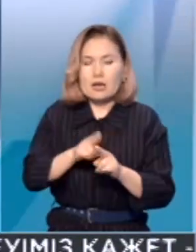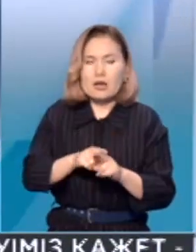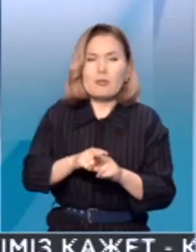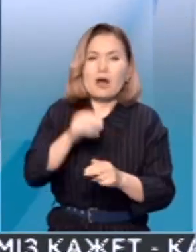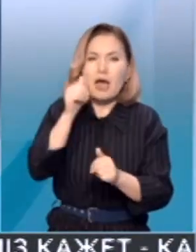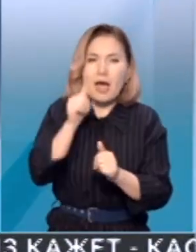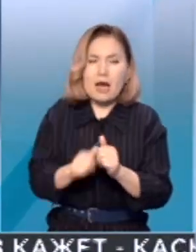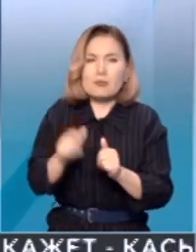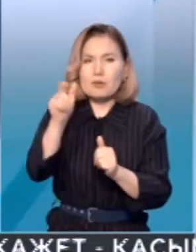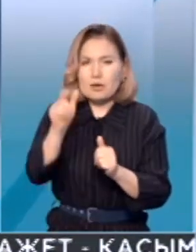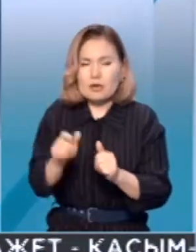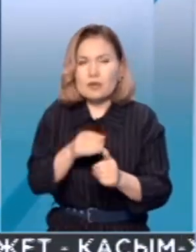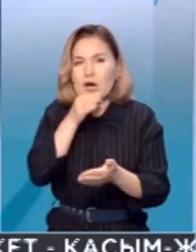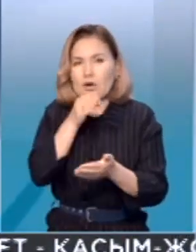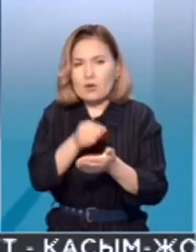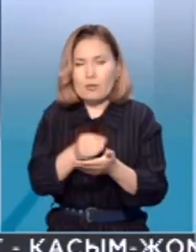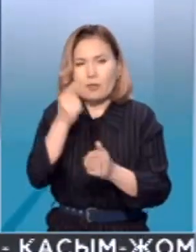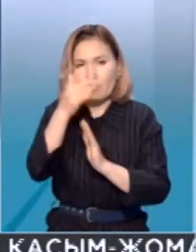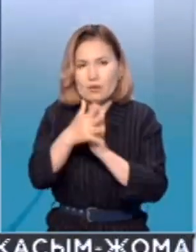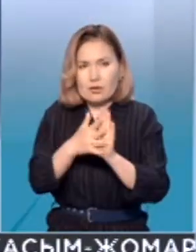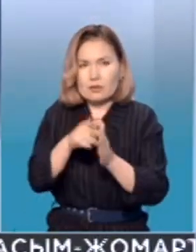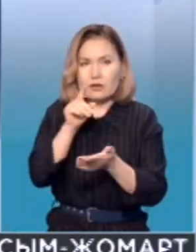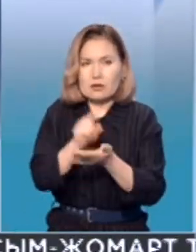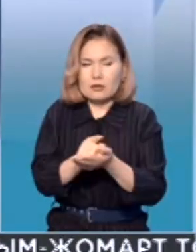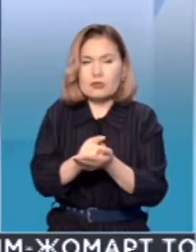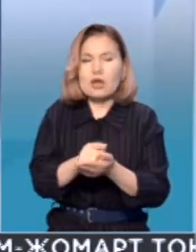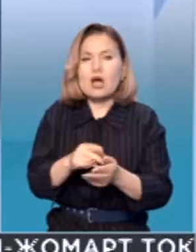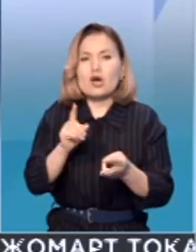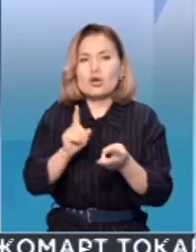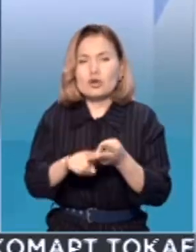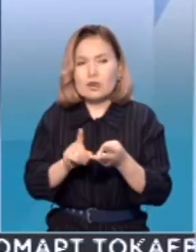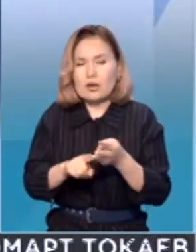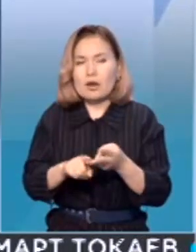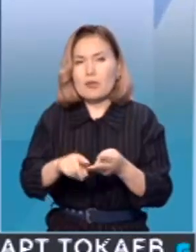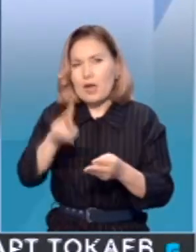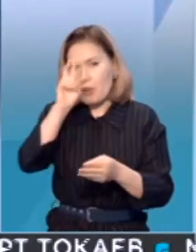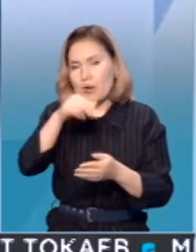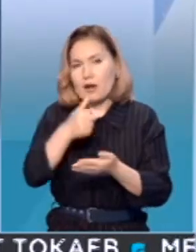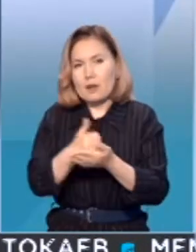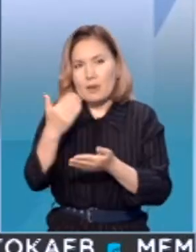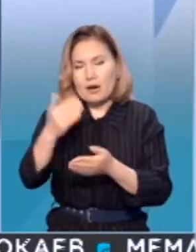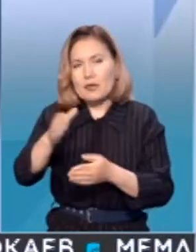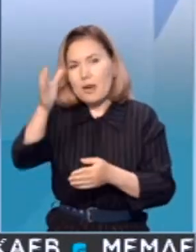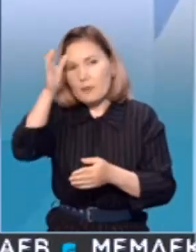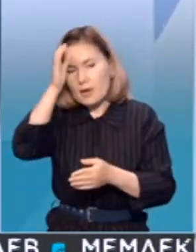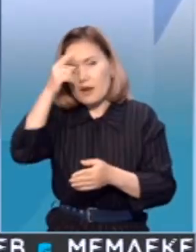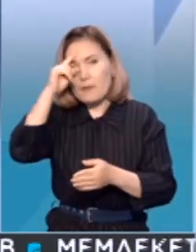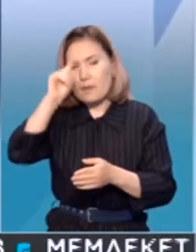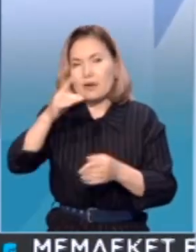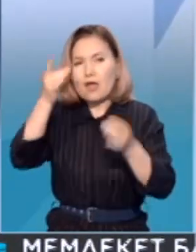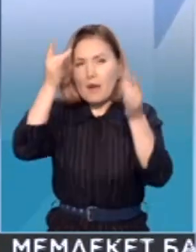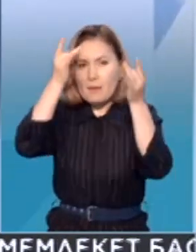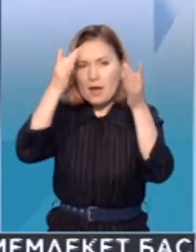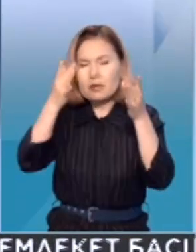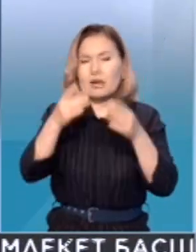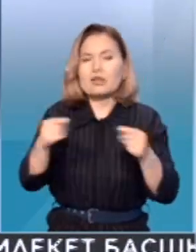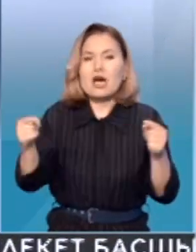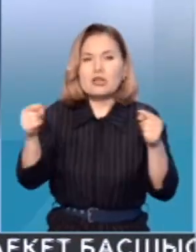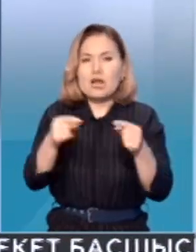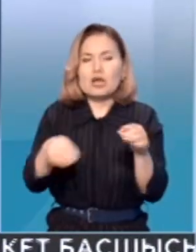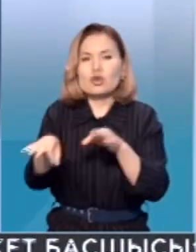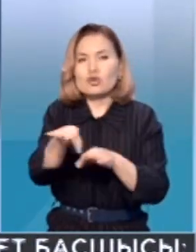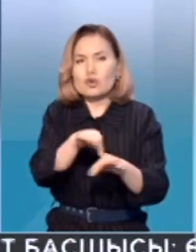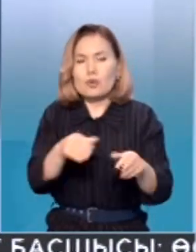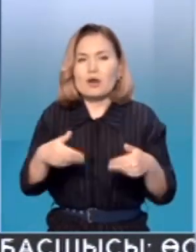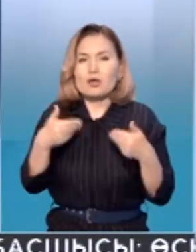еліміздің әрбір азаматы да жауапкершілікпен қарауы қажет. Үшіншіден, мемлекет басшысы білім, ғылым, мәдениет салалары бойынша нақты жобалар